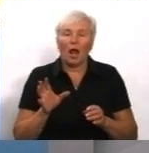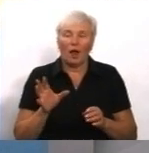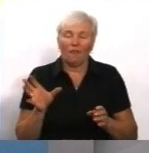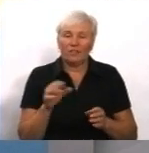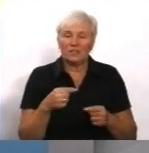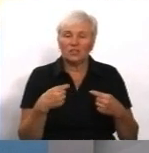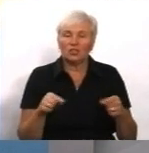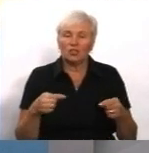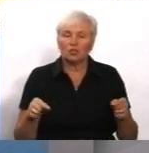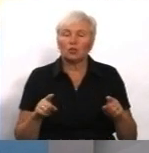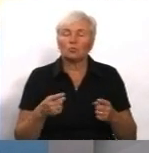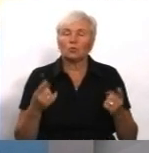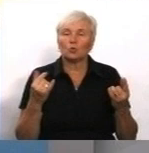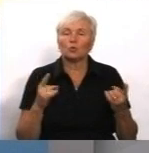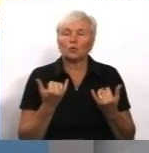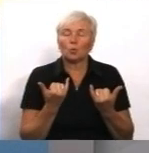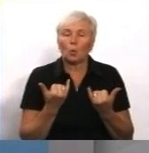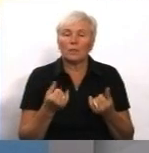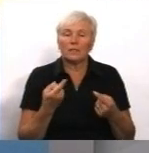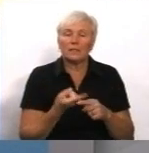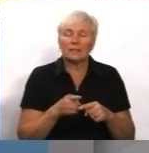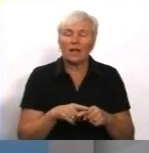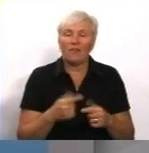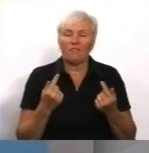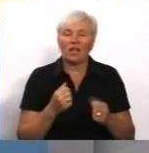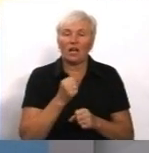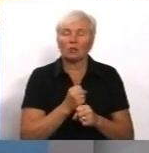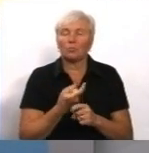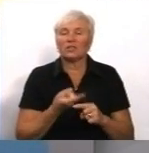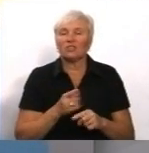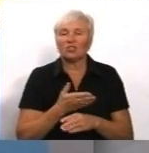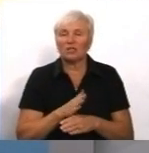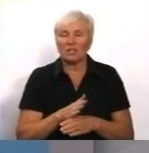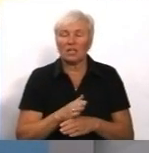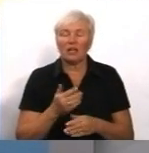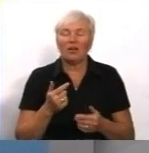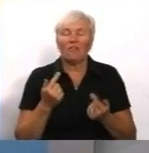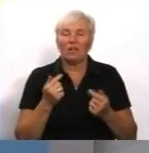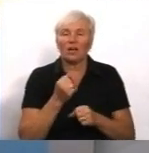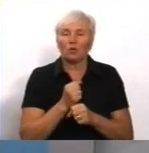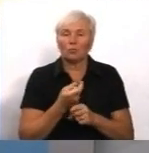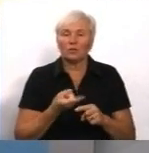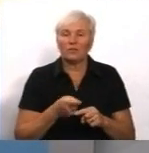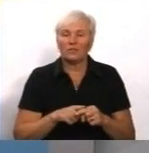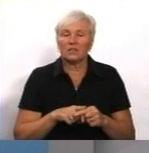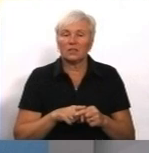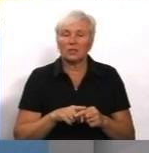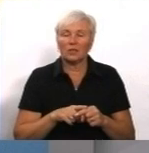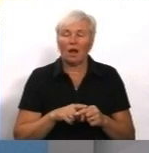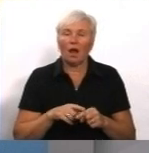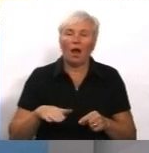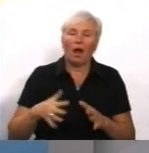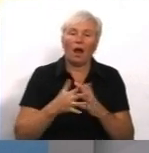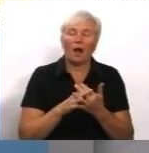Тому сьогодні це велика робота в цій частині. Велика робота в частині ветеринарного благополуччя, адже